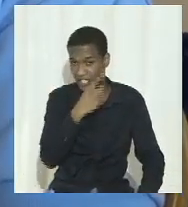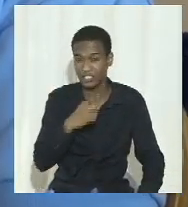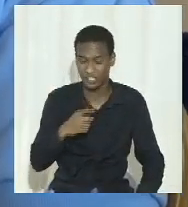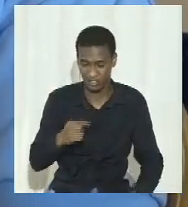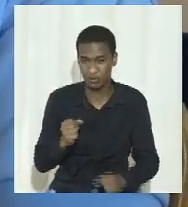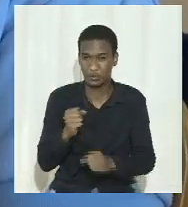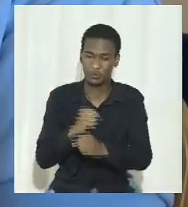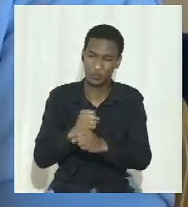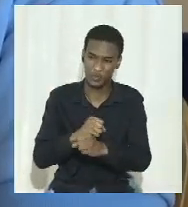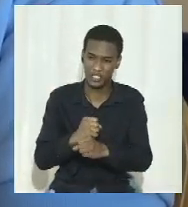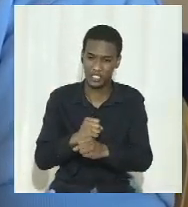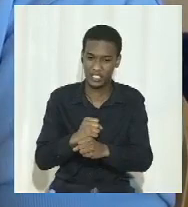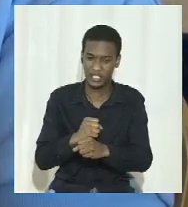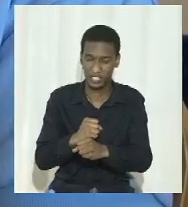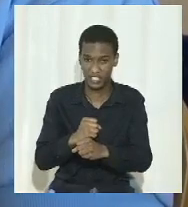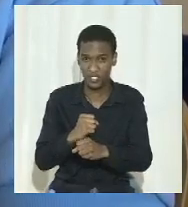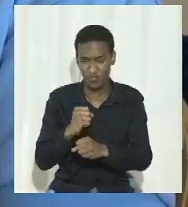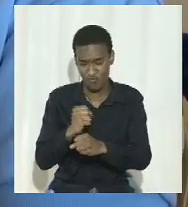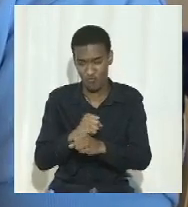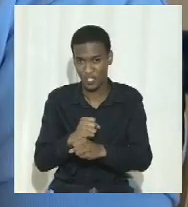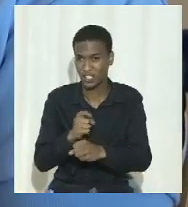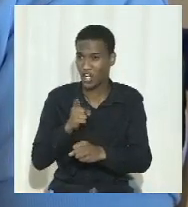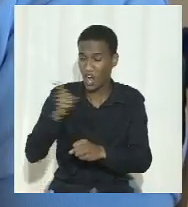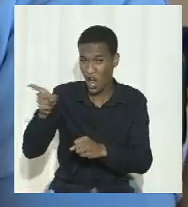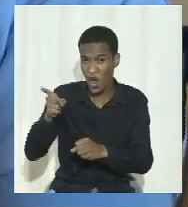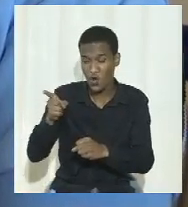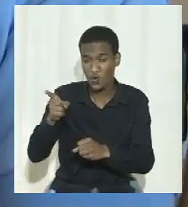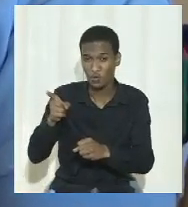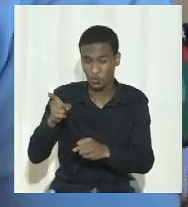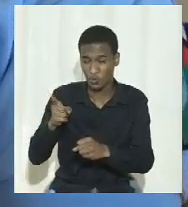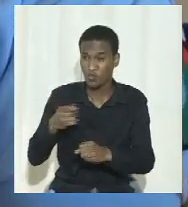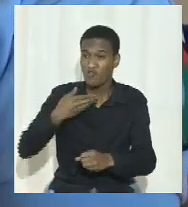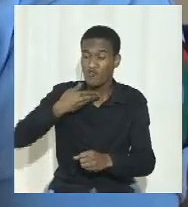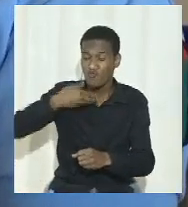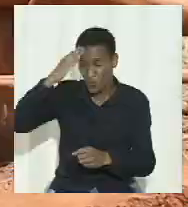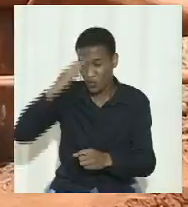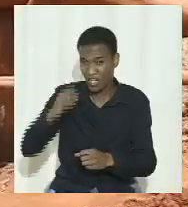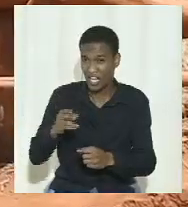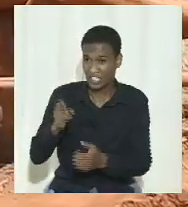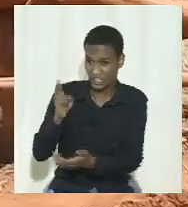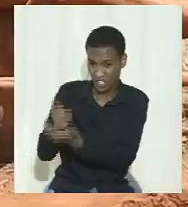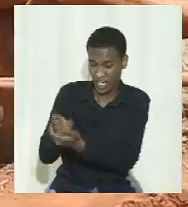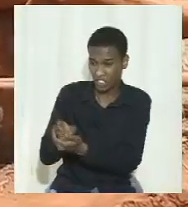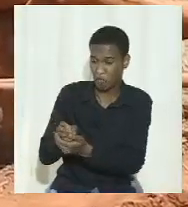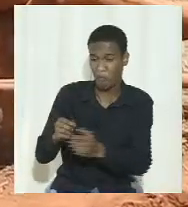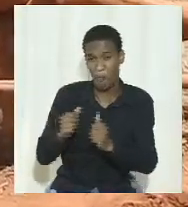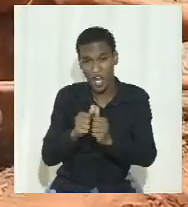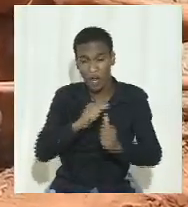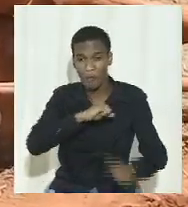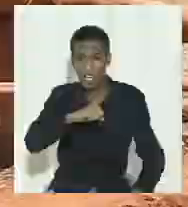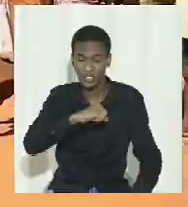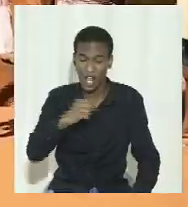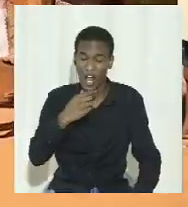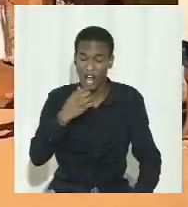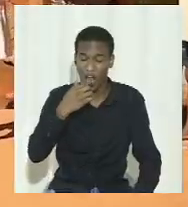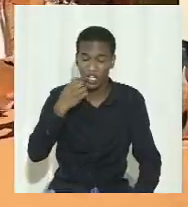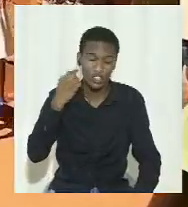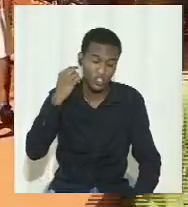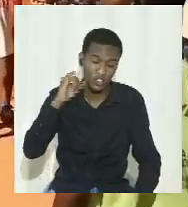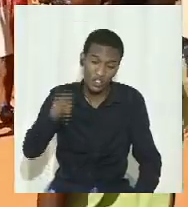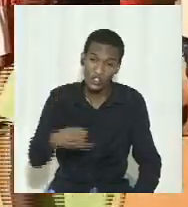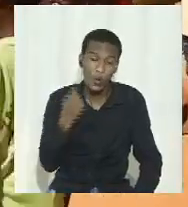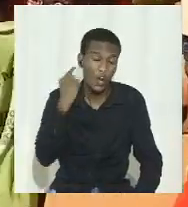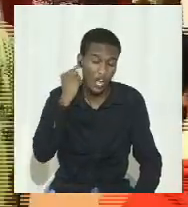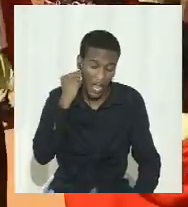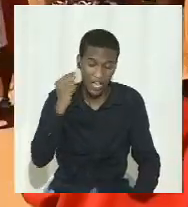jiolahy sy fiaritalofo amin'ny jiolahy ny atao amin'ny gendarmeria ka hoe ahina iray tsikombakomba midahalo. Na dia eo aza ny ezaka ataon'ny mpitandro filaminana dia